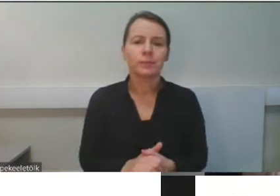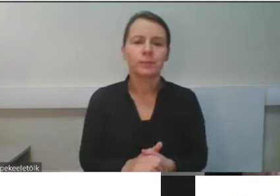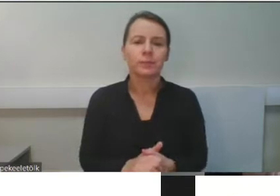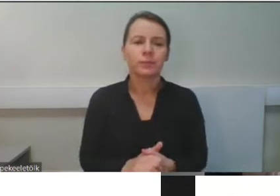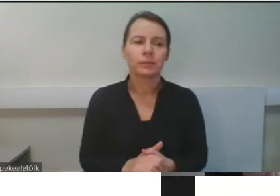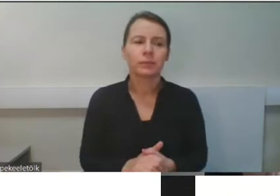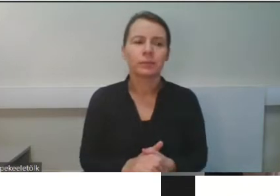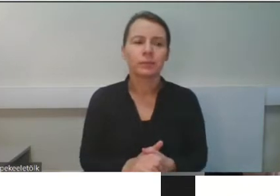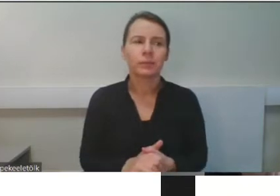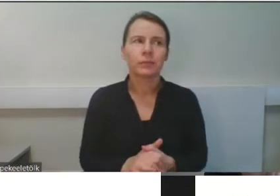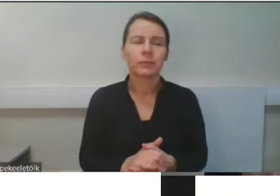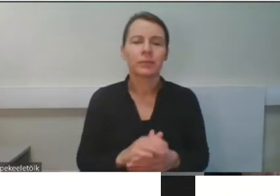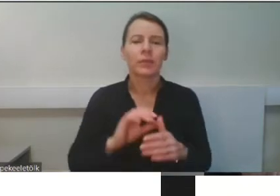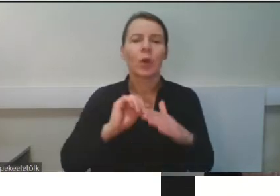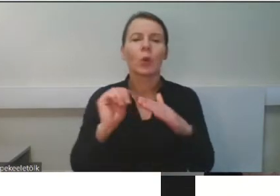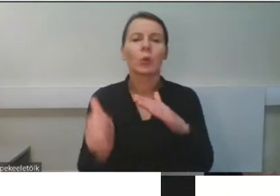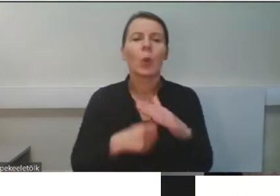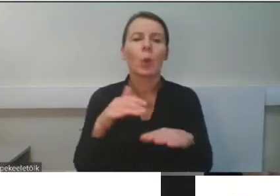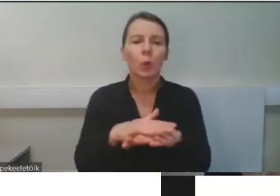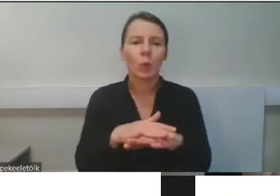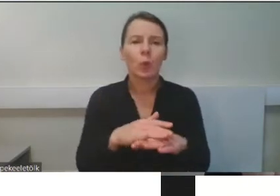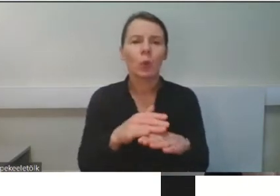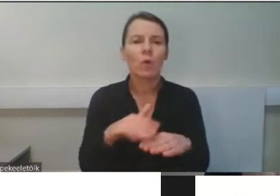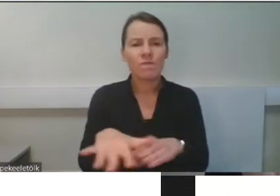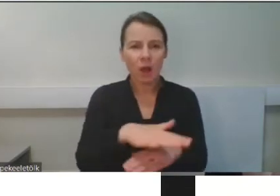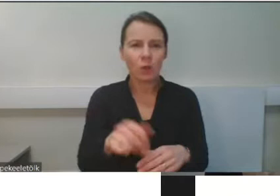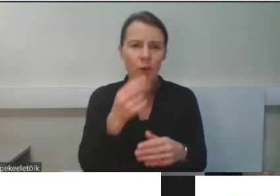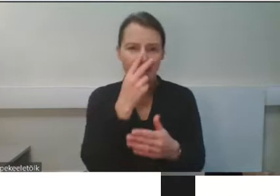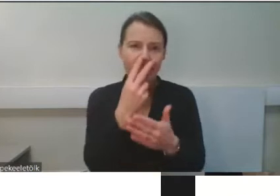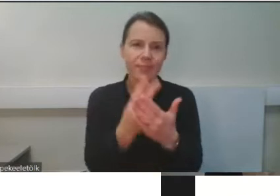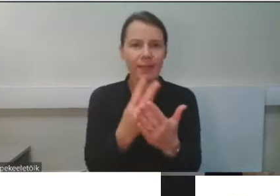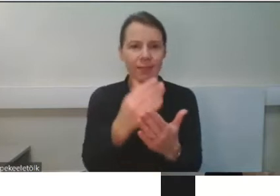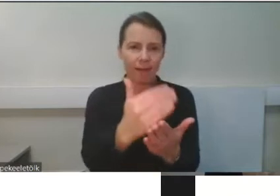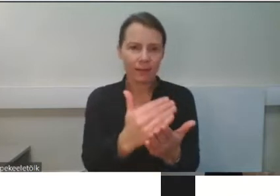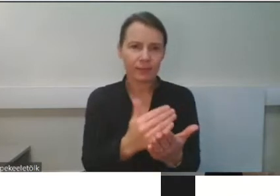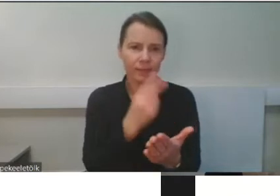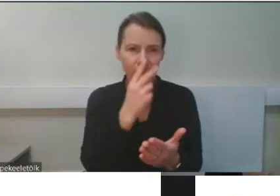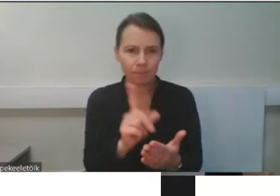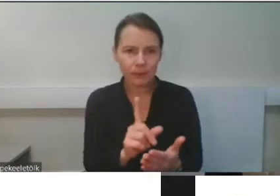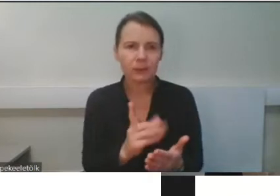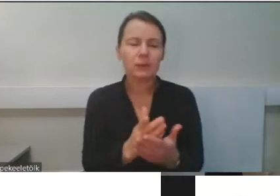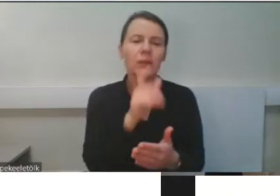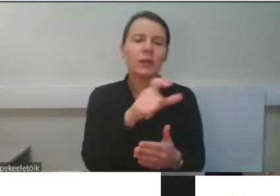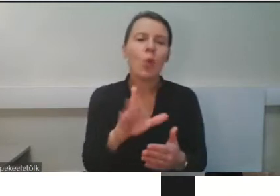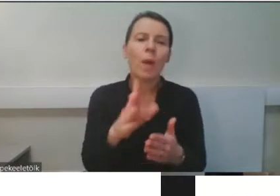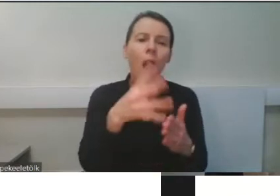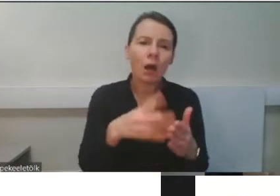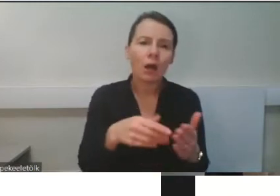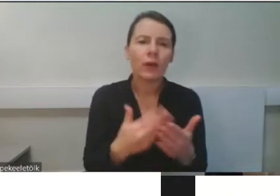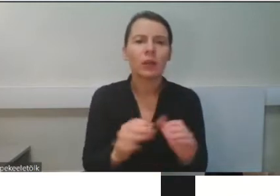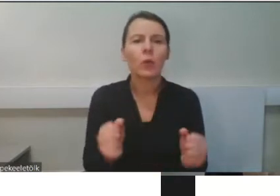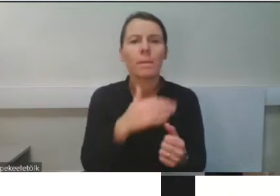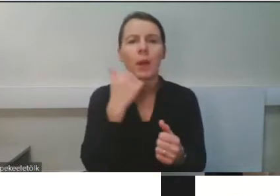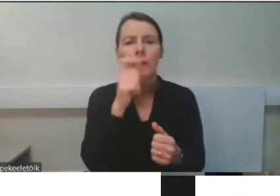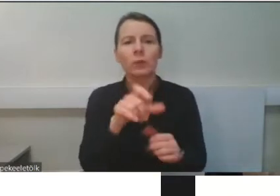Et siin tööturu valdkonna all on võimalik siis vaadata nii siis kõikide inimeste andmeid